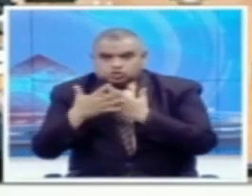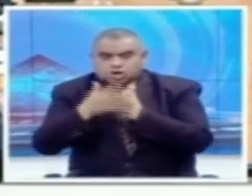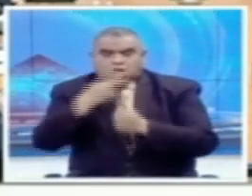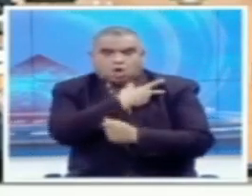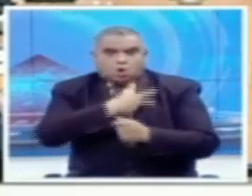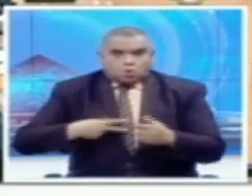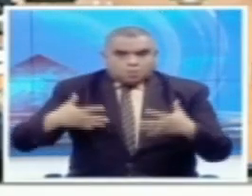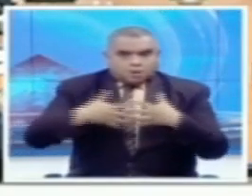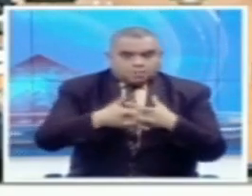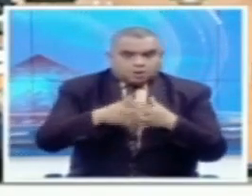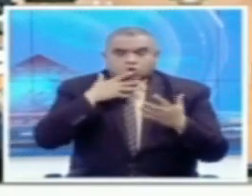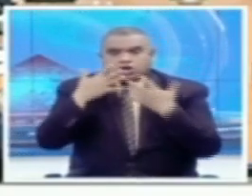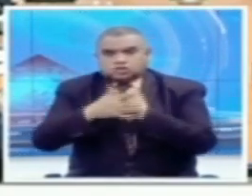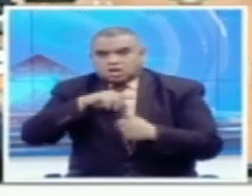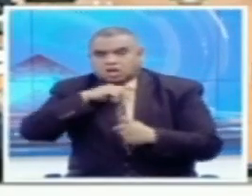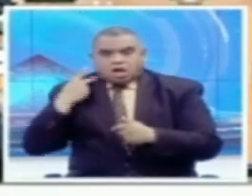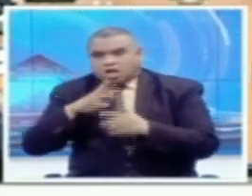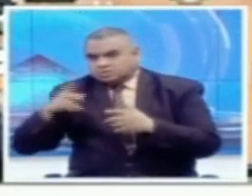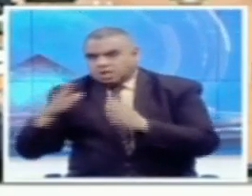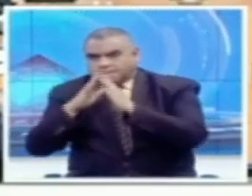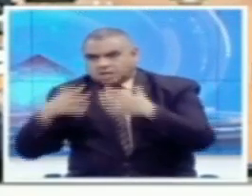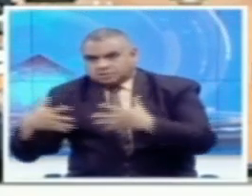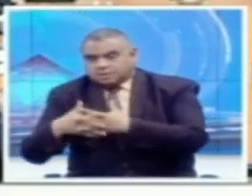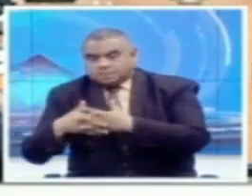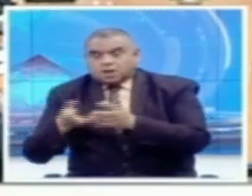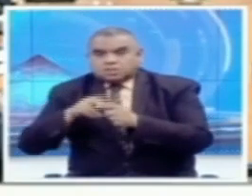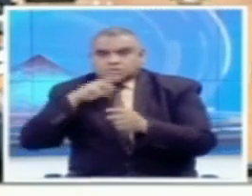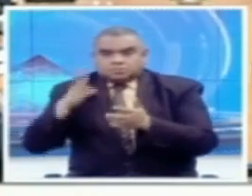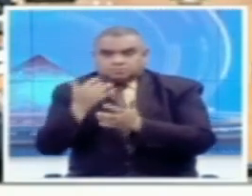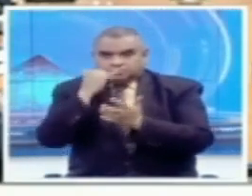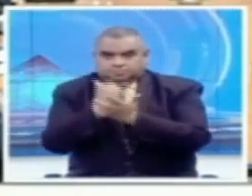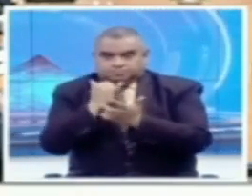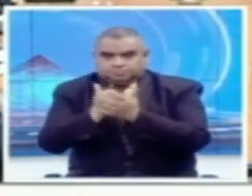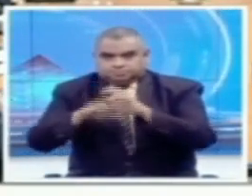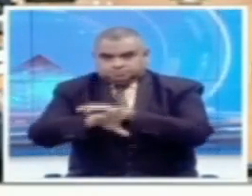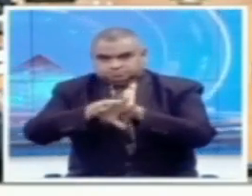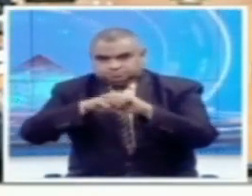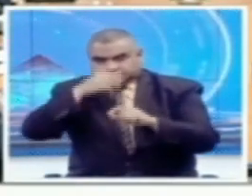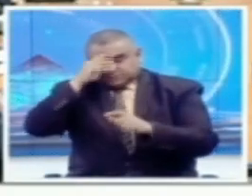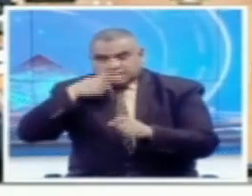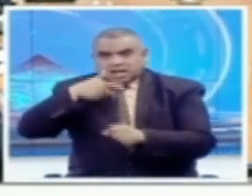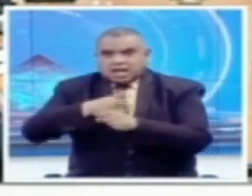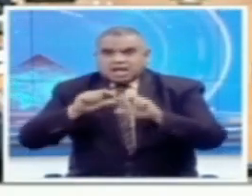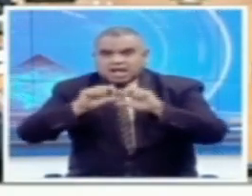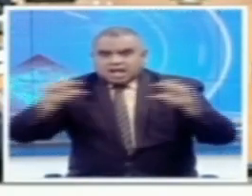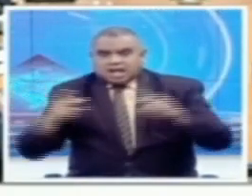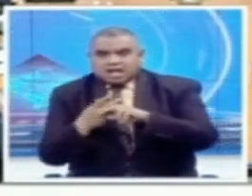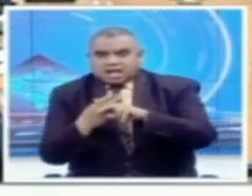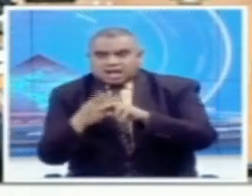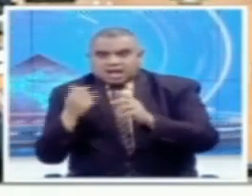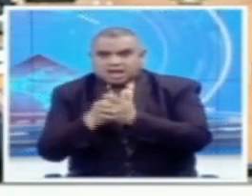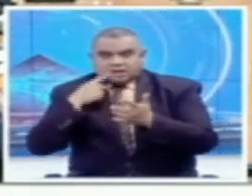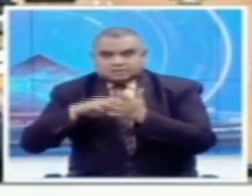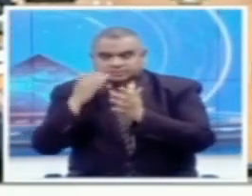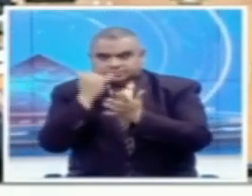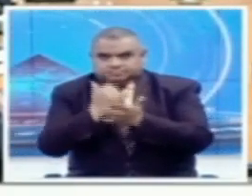الحكومية والشركات المصرية المختلفة، خاصة ما يتعلق بإنتاج الغاز الطبيعي في مصر، وكذا